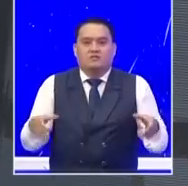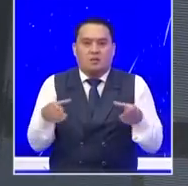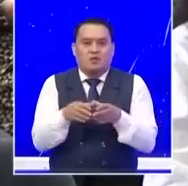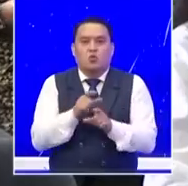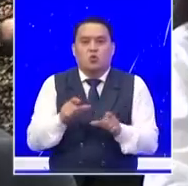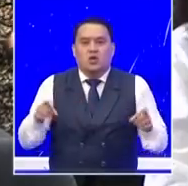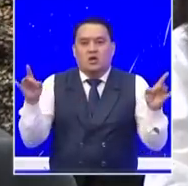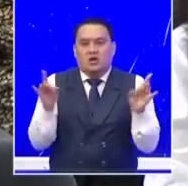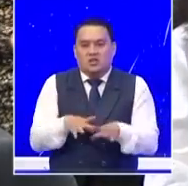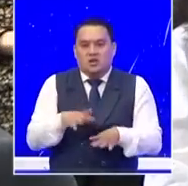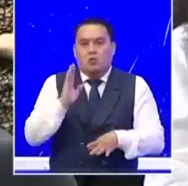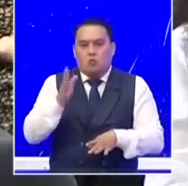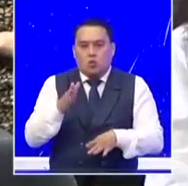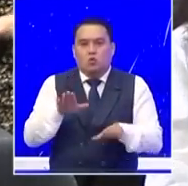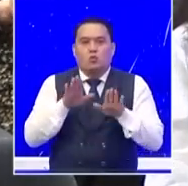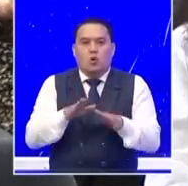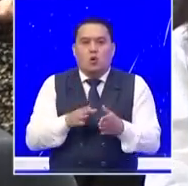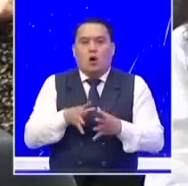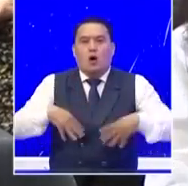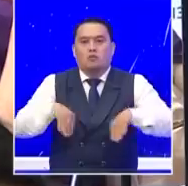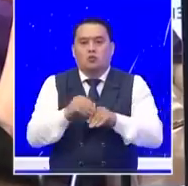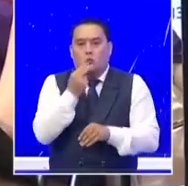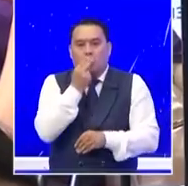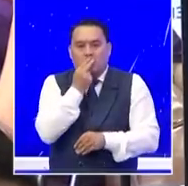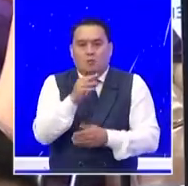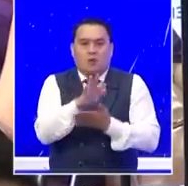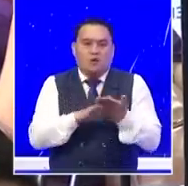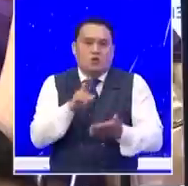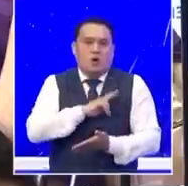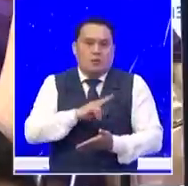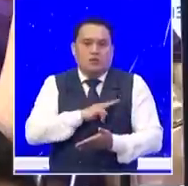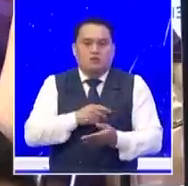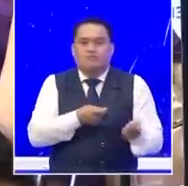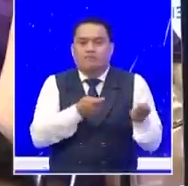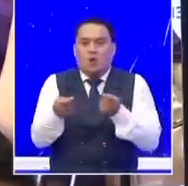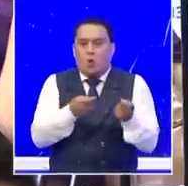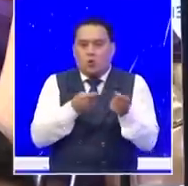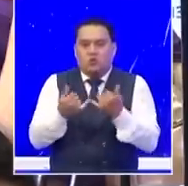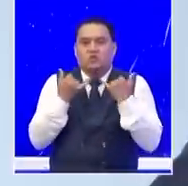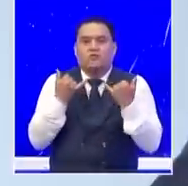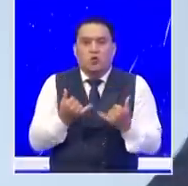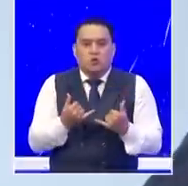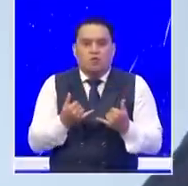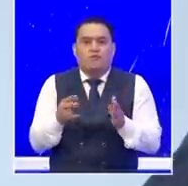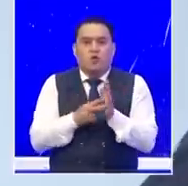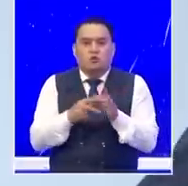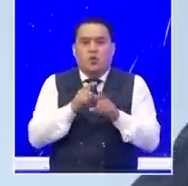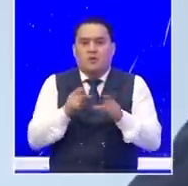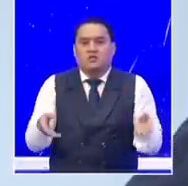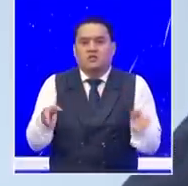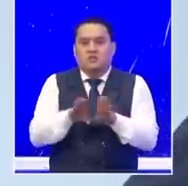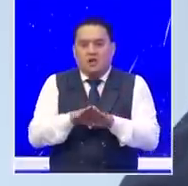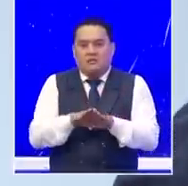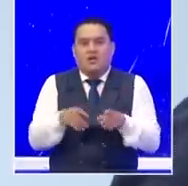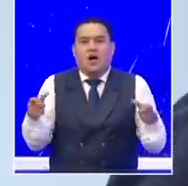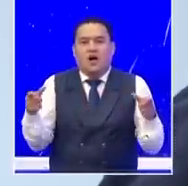людей. Рестораны, кафе и точки общественного питания продолжат работу методом доставки. На сегодняшний день 8 объектов закрыты на